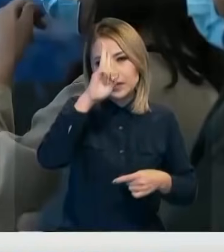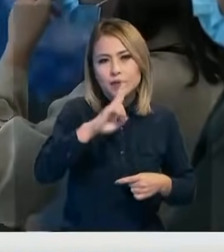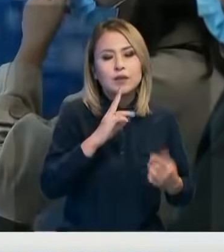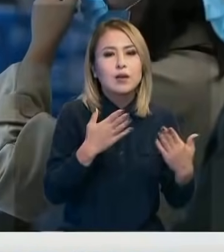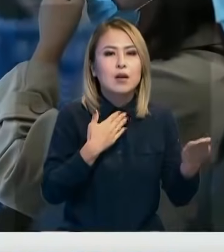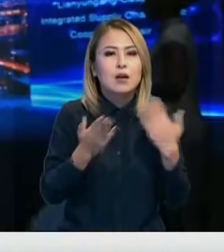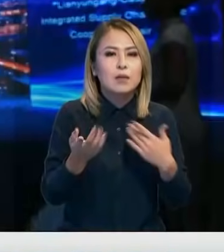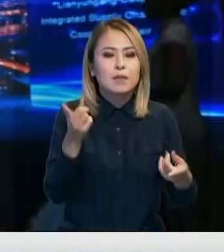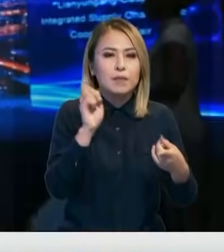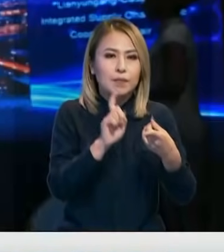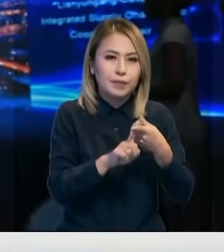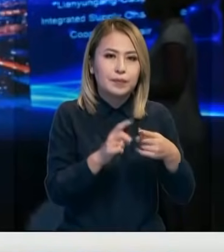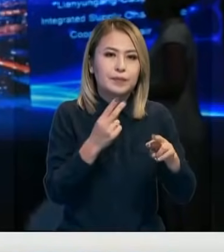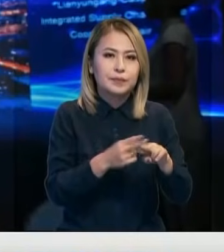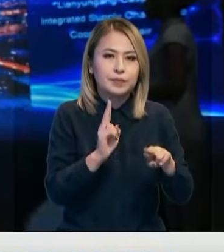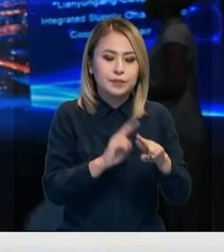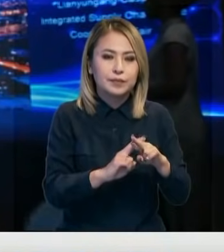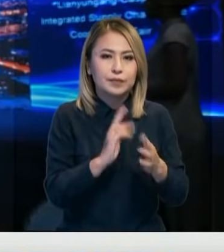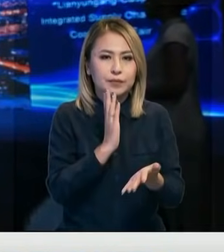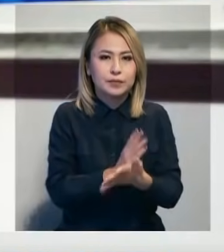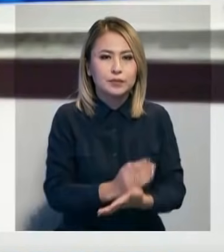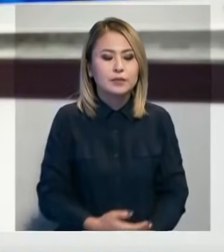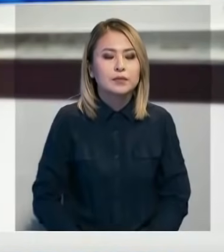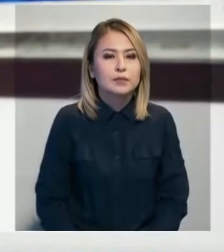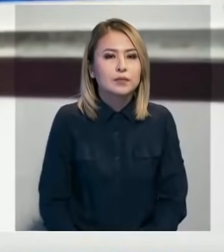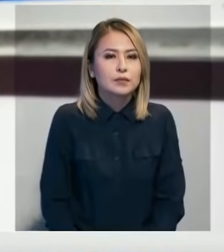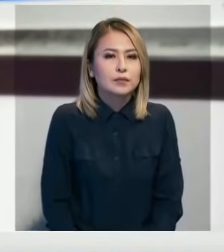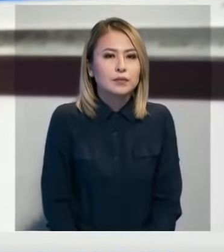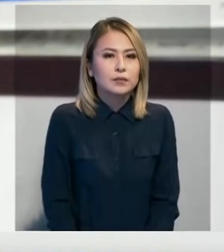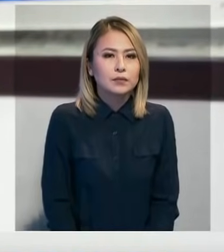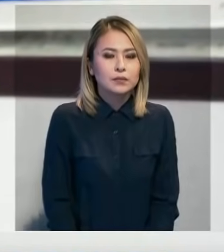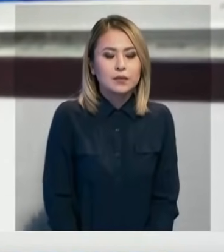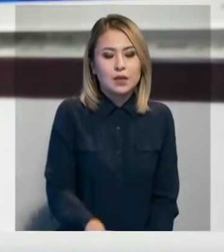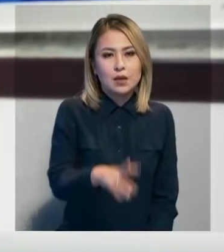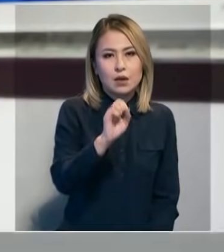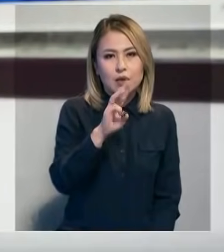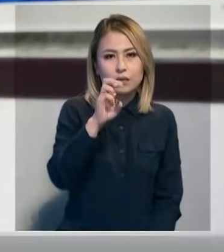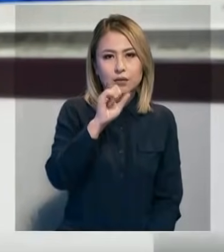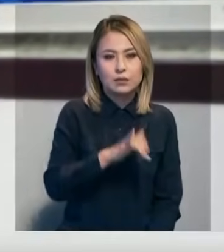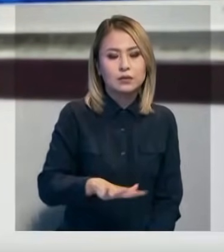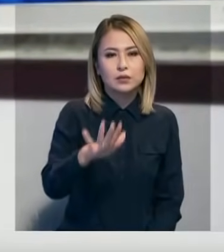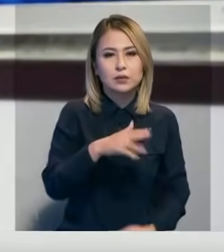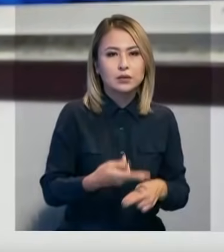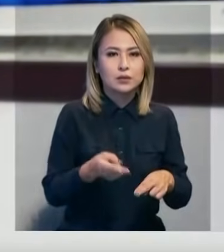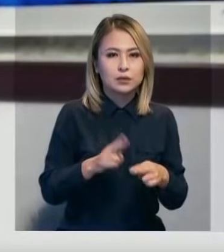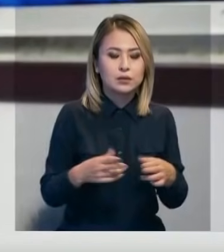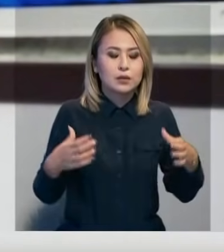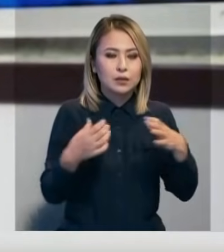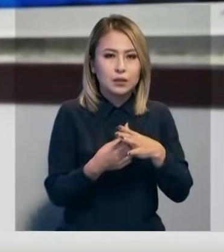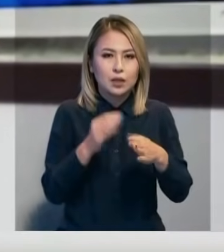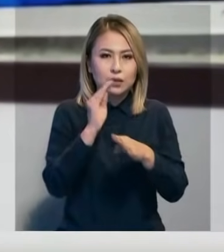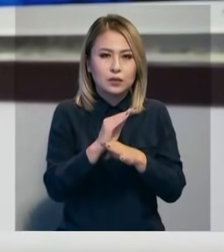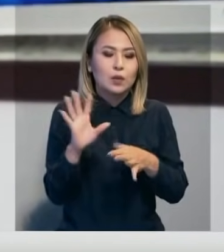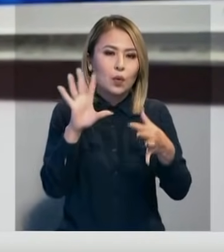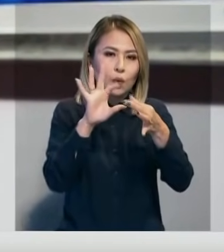арасында байланыстарды бекітуге өз септігін тигізеді. Ақтауда біріктірілген жеткізу жүйе базасын салу қос